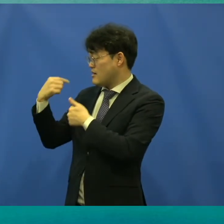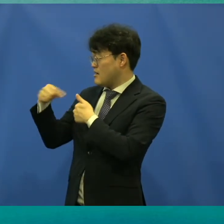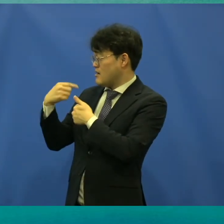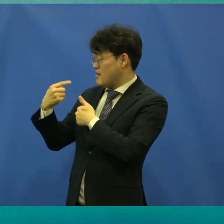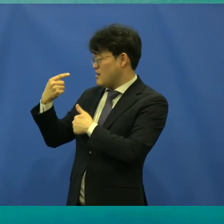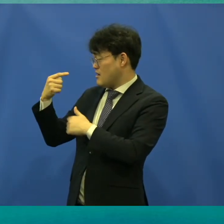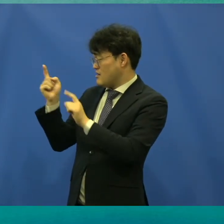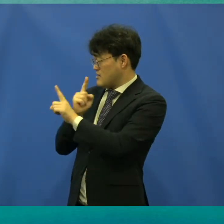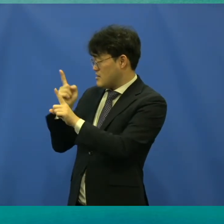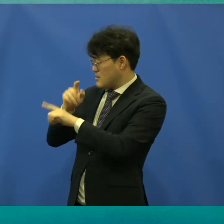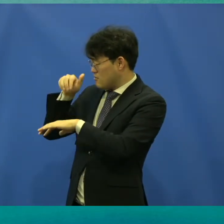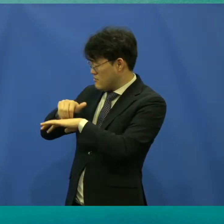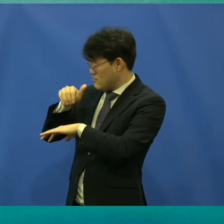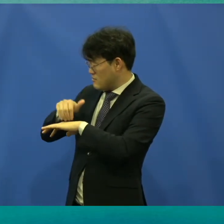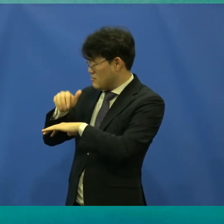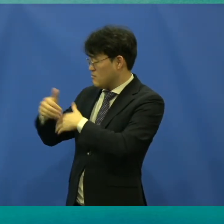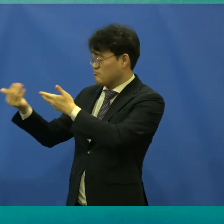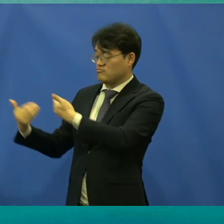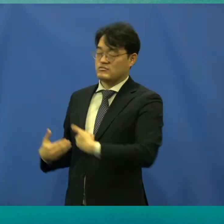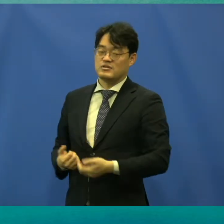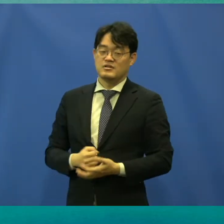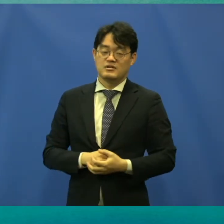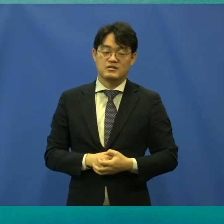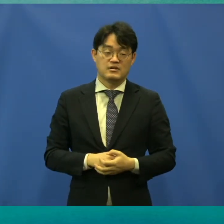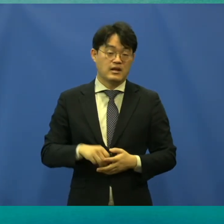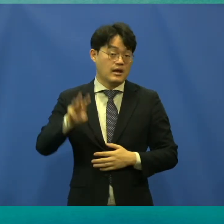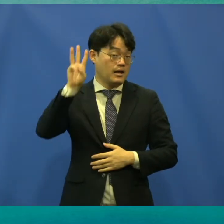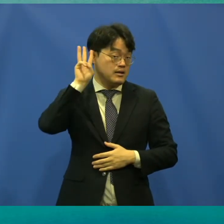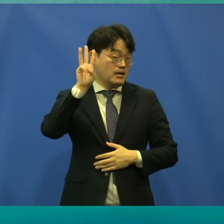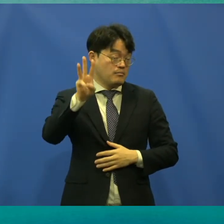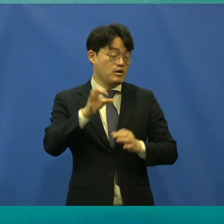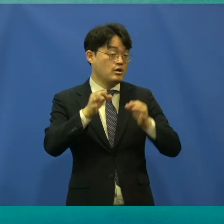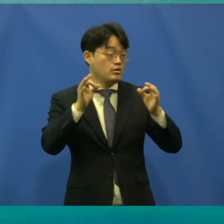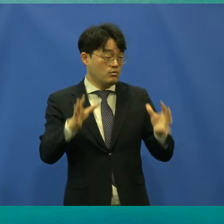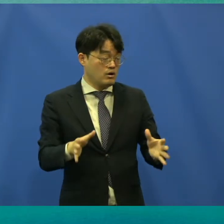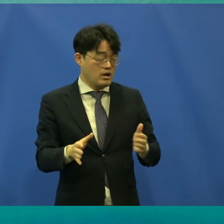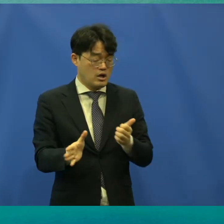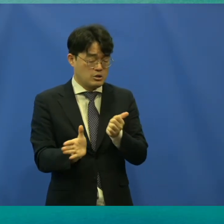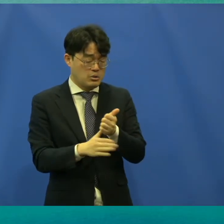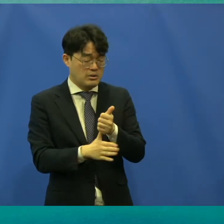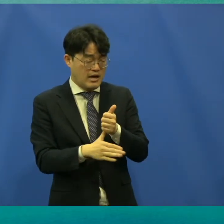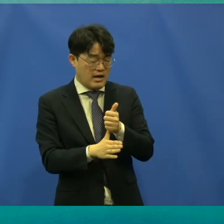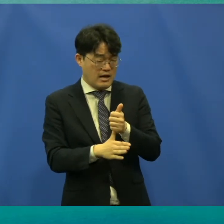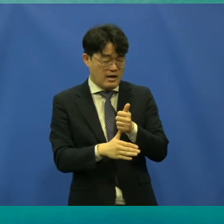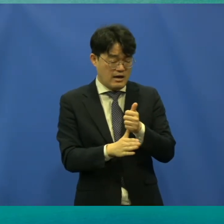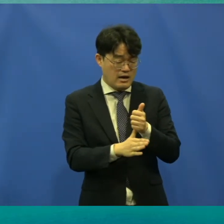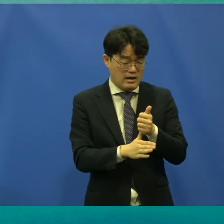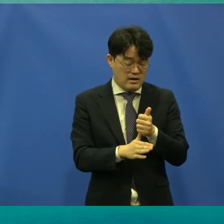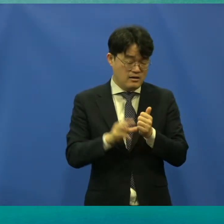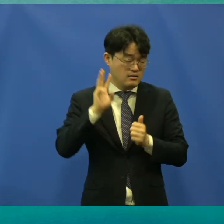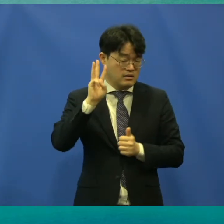요나에게 필요한 시간이에요. 이 뱃속에서의 3일이 필요하니까 하나님이 허락하신 거예요.